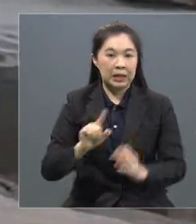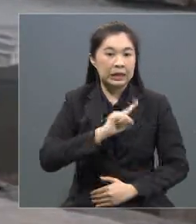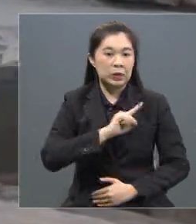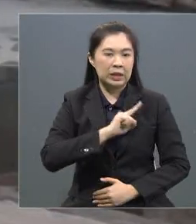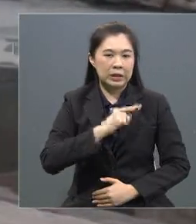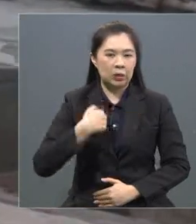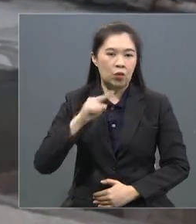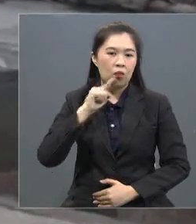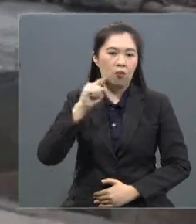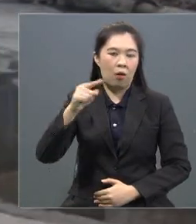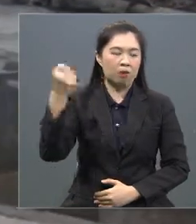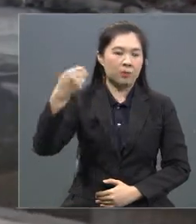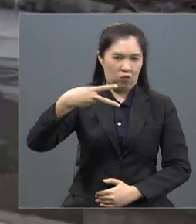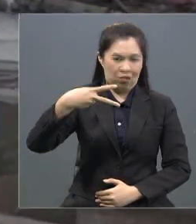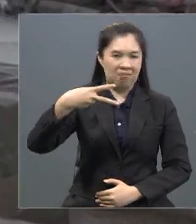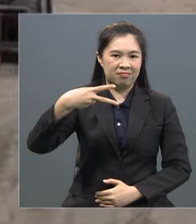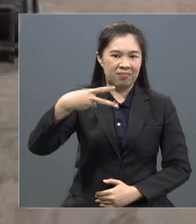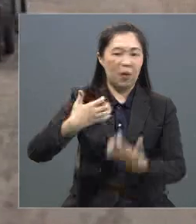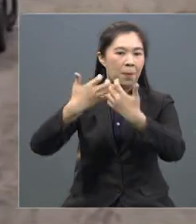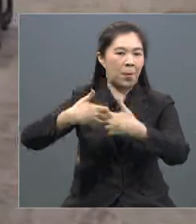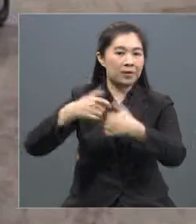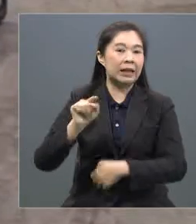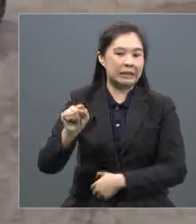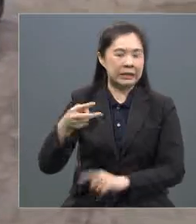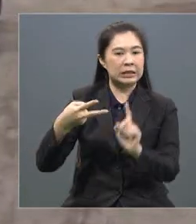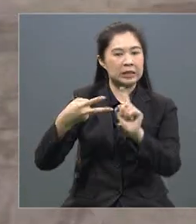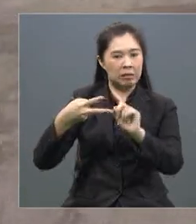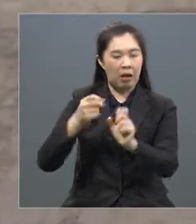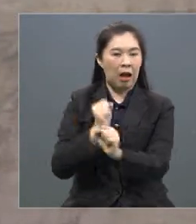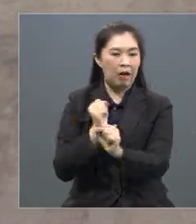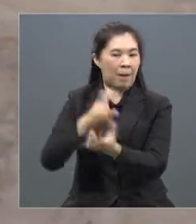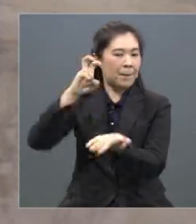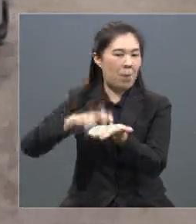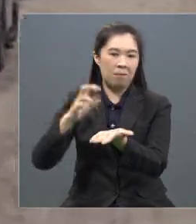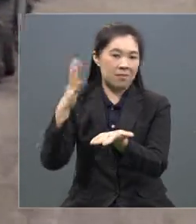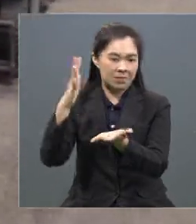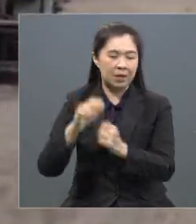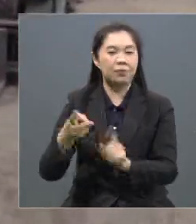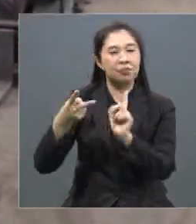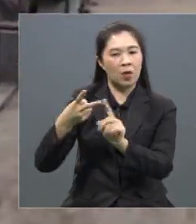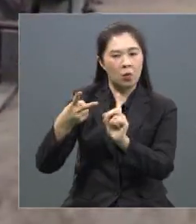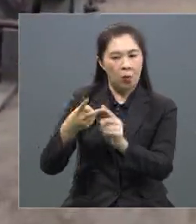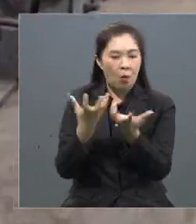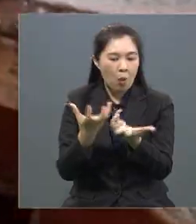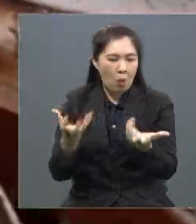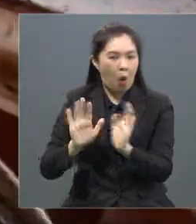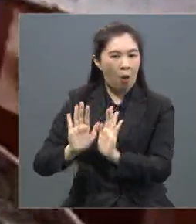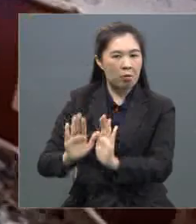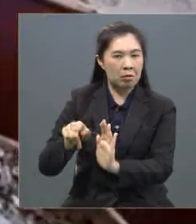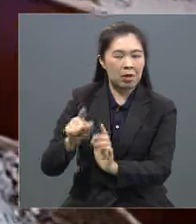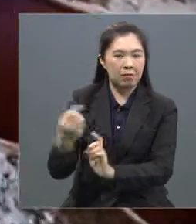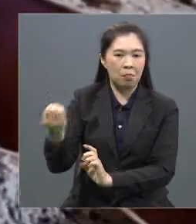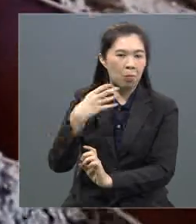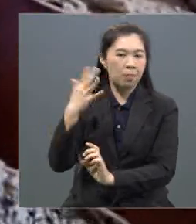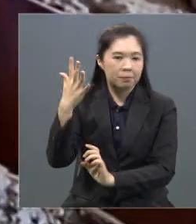แจ้ง 2ข้อหากับบริษัทกำจัดก่าอุตสาหกรรมก็คือประกอบกิจการโดยไม่ได้รับอนุญาตและเก็บกะอุตสาหกรรมไม่เป็นไปตามที่